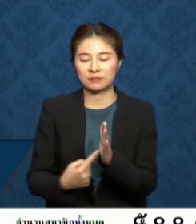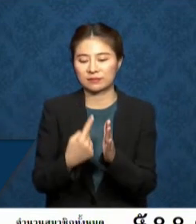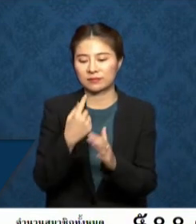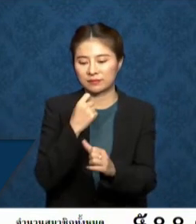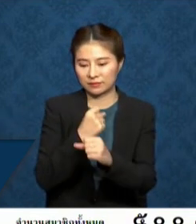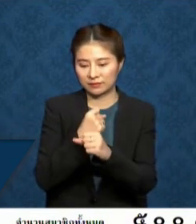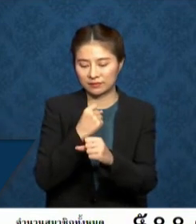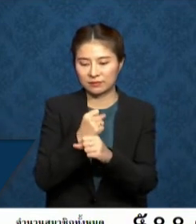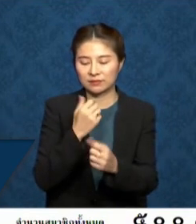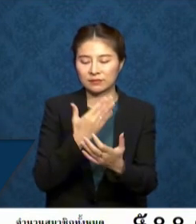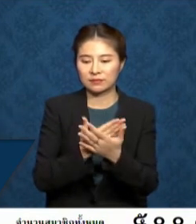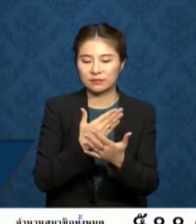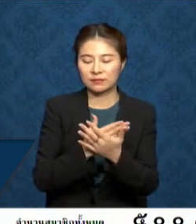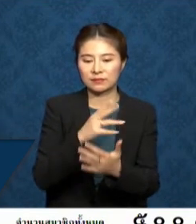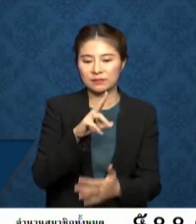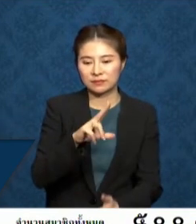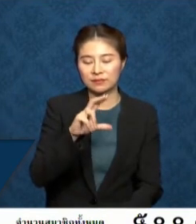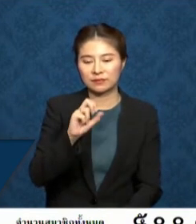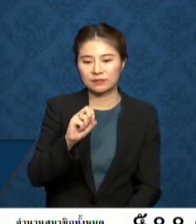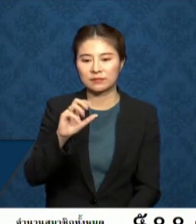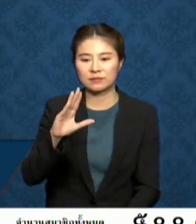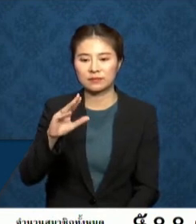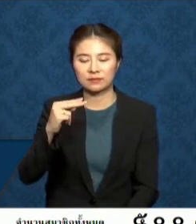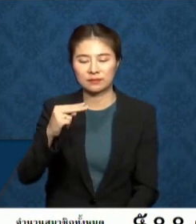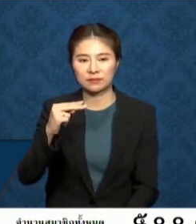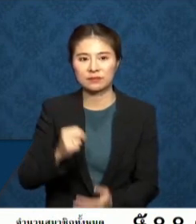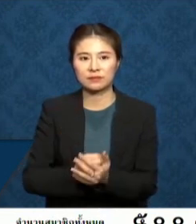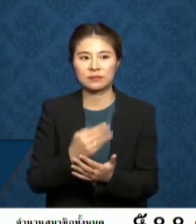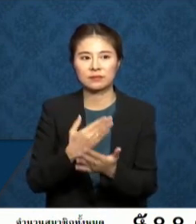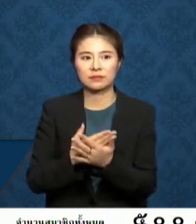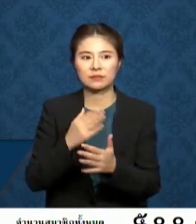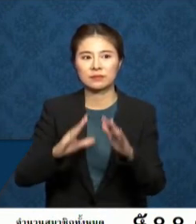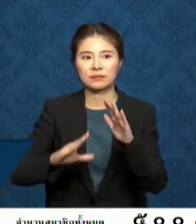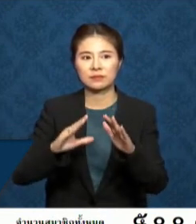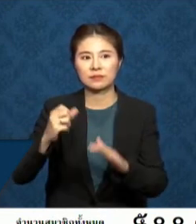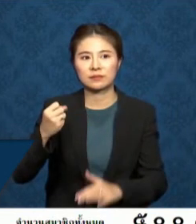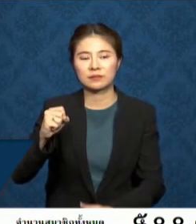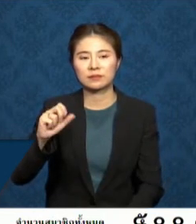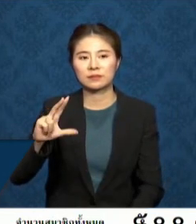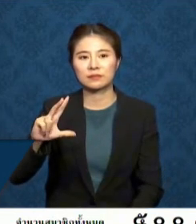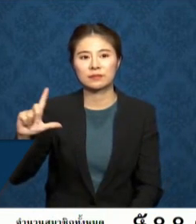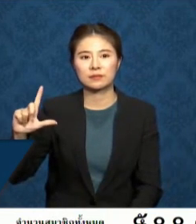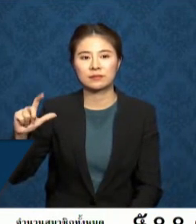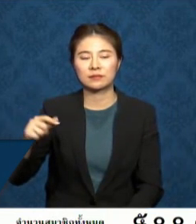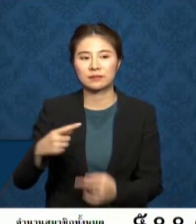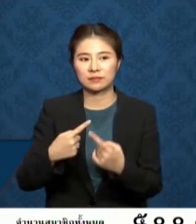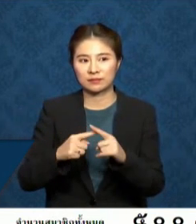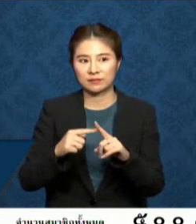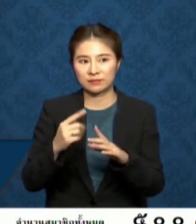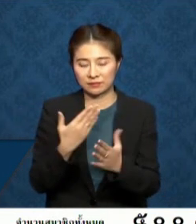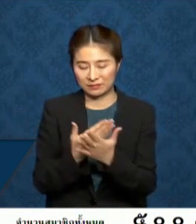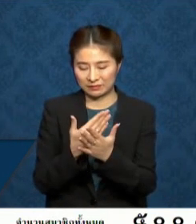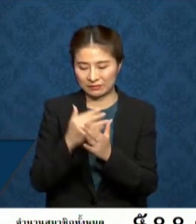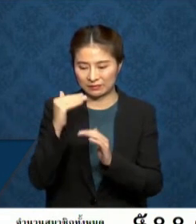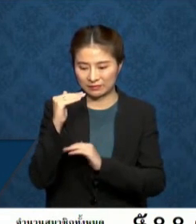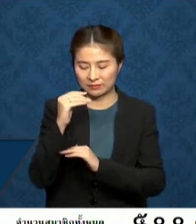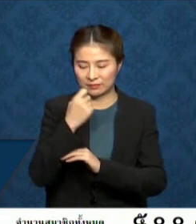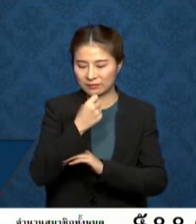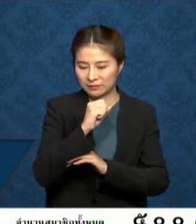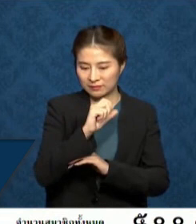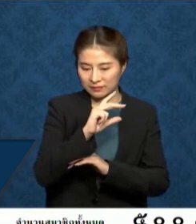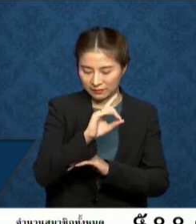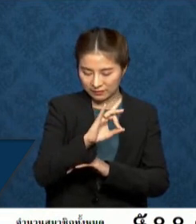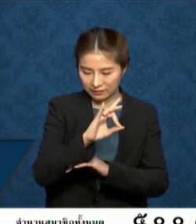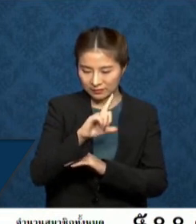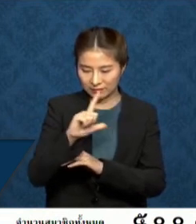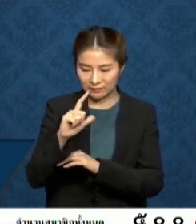ที่ 350,000 ดอลลาร์สหรัฐหรือประมาณ13ล้านบาทนะครับแต่2แอปนี้แอนหนึ่งตั้งมา18ล้านอีกอันนึงตั้งมา